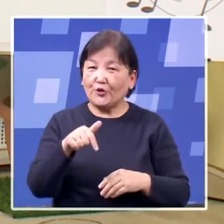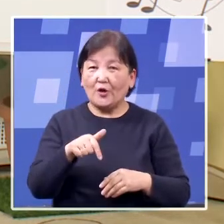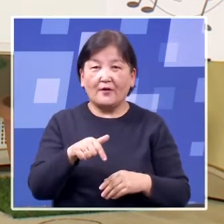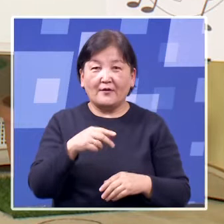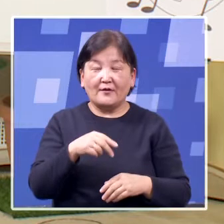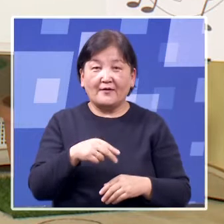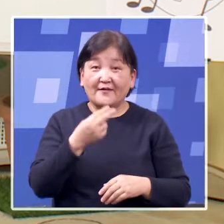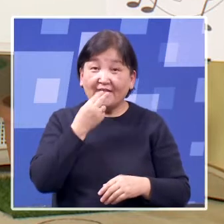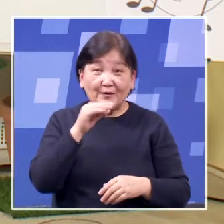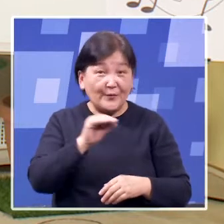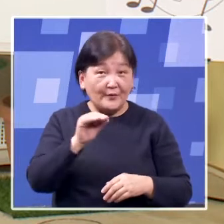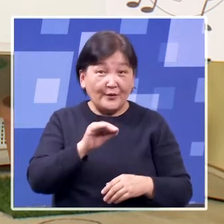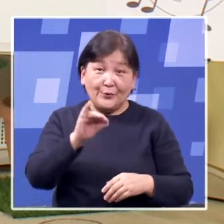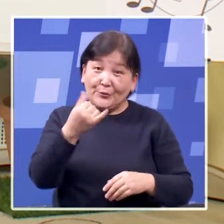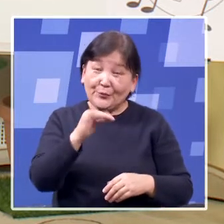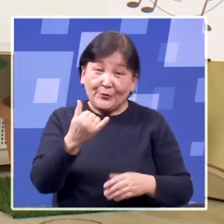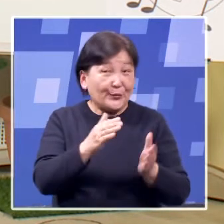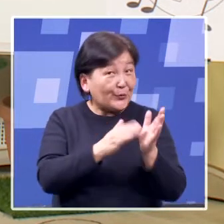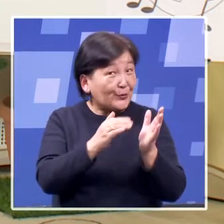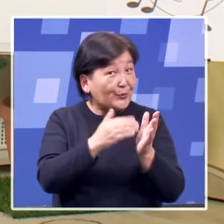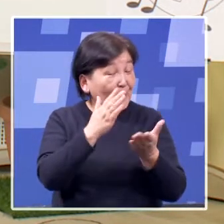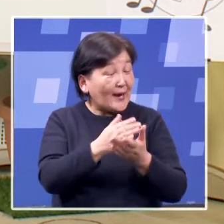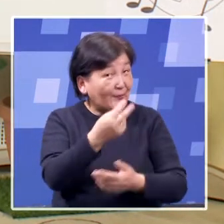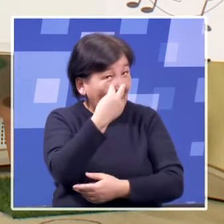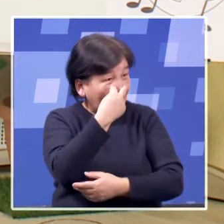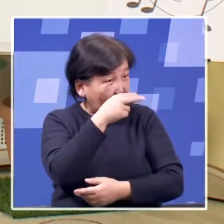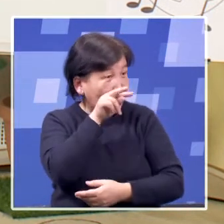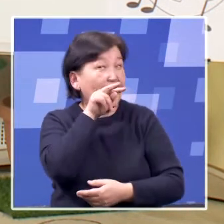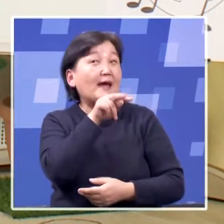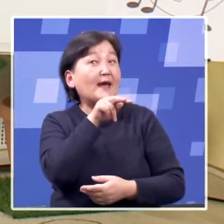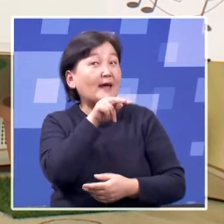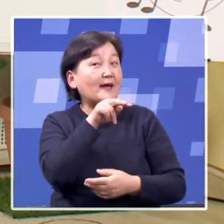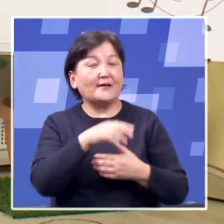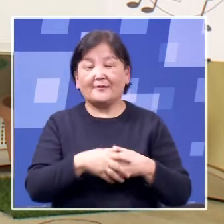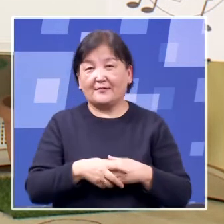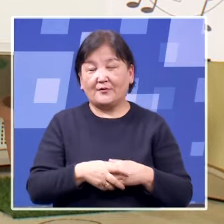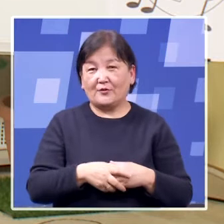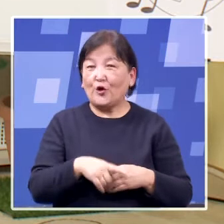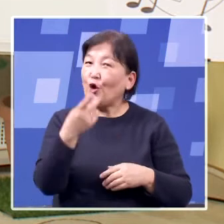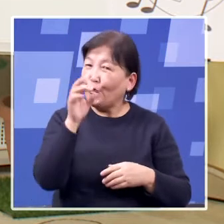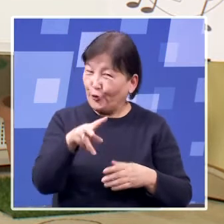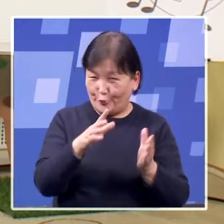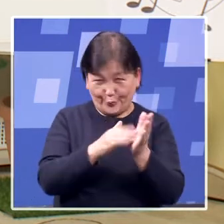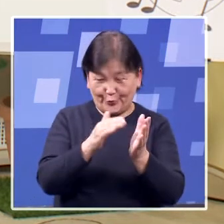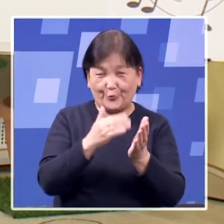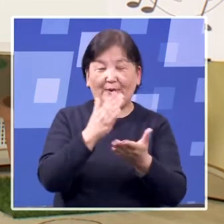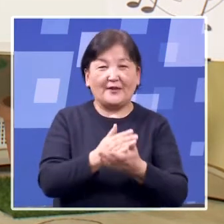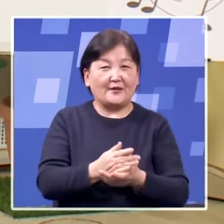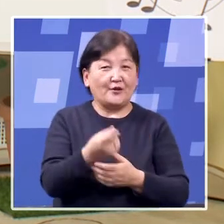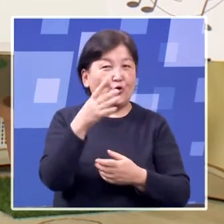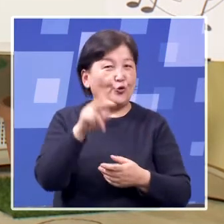вэ? Сайн ажиглаад хараарай хүмүүд ээ. Хөл туту байна тийм үү? Хулганы хитэн үлтэй гэдгийг мэдгүй та